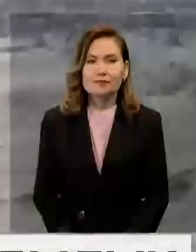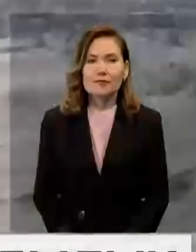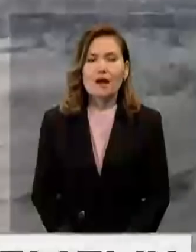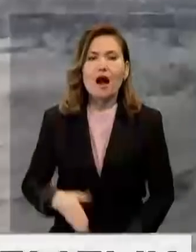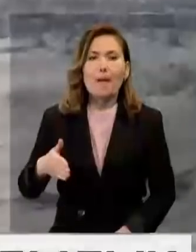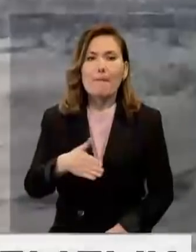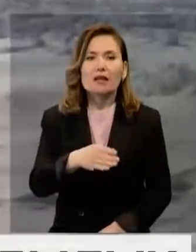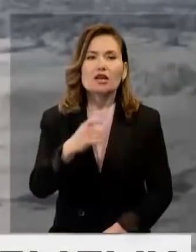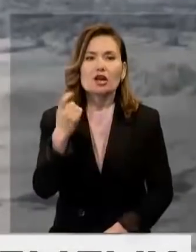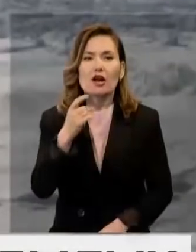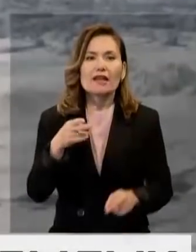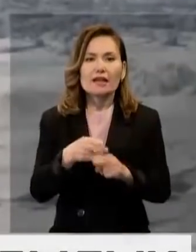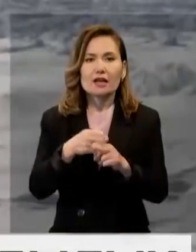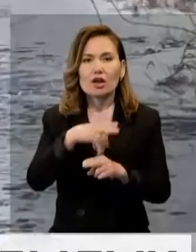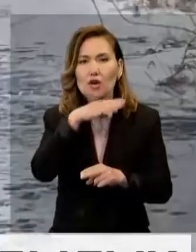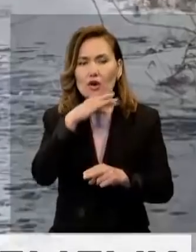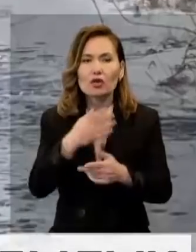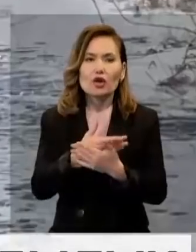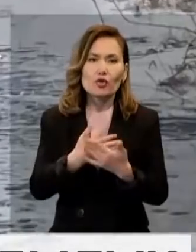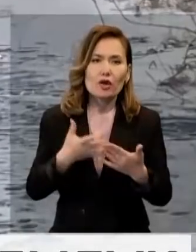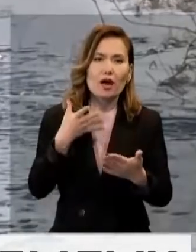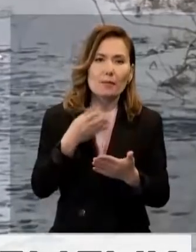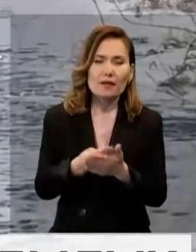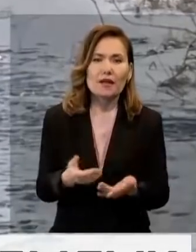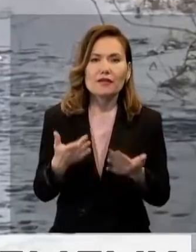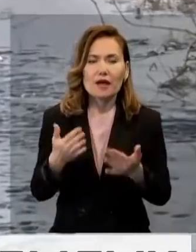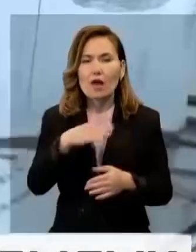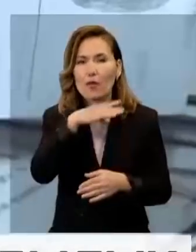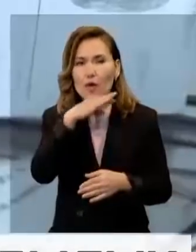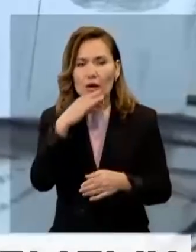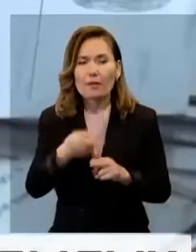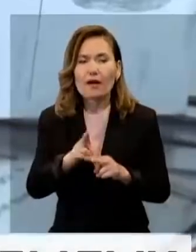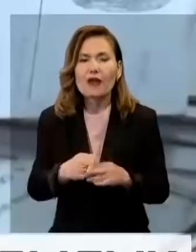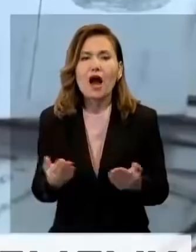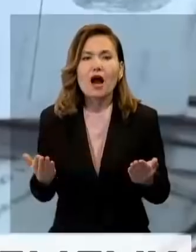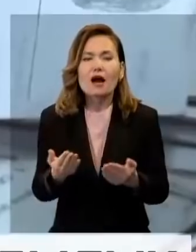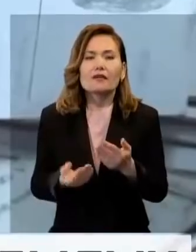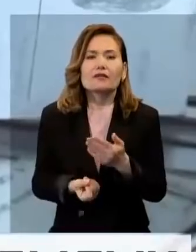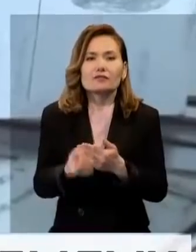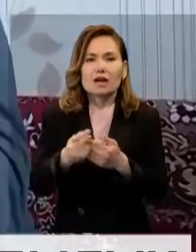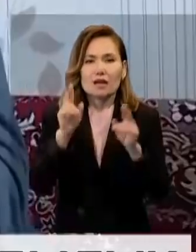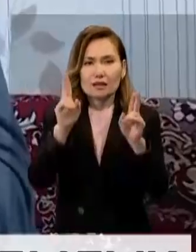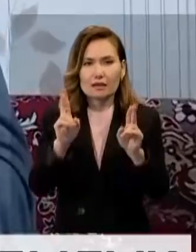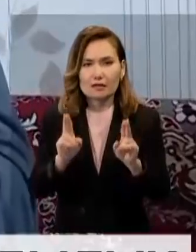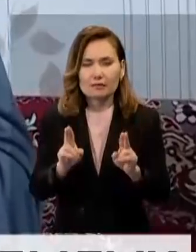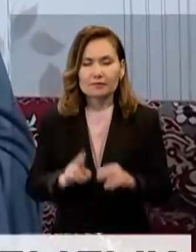Балық шаруашылығында кедергі басым, түрлі төлеммен талап көбеген, ол қайдан шыққан ереже?